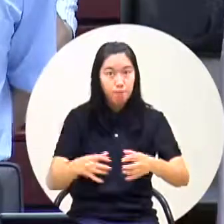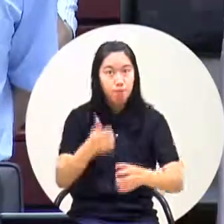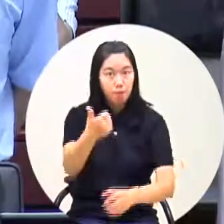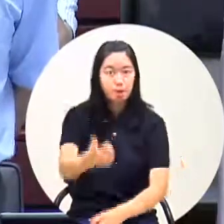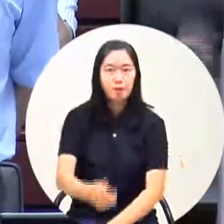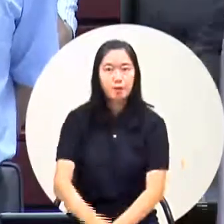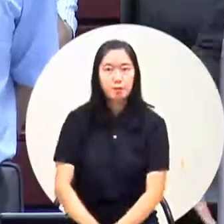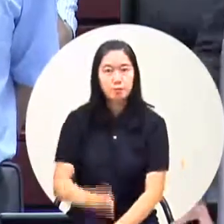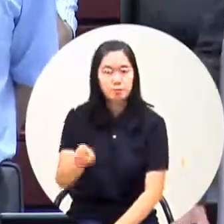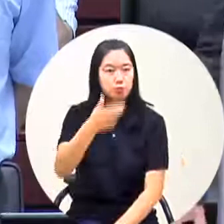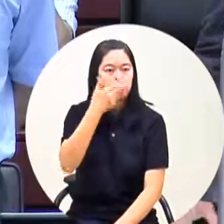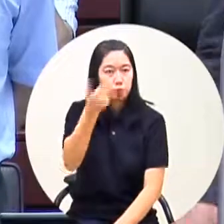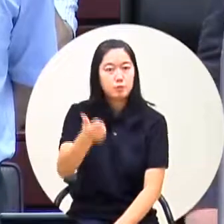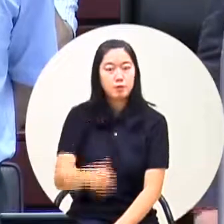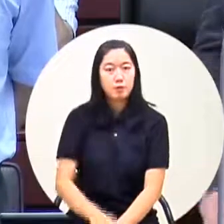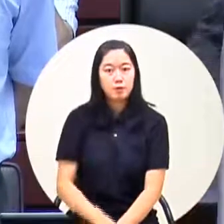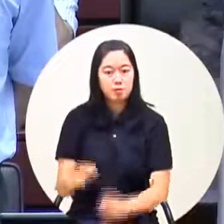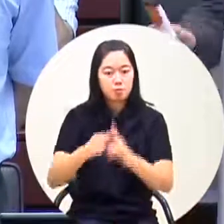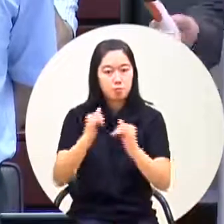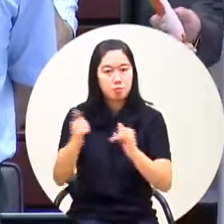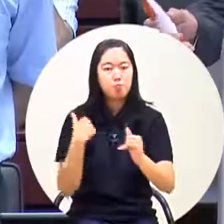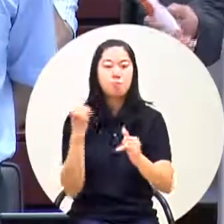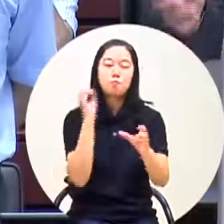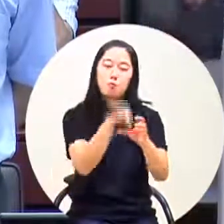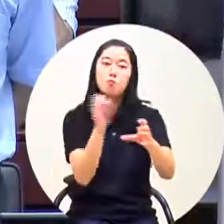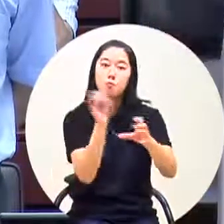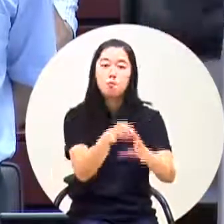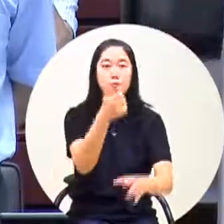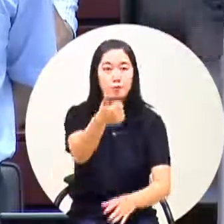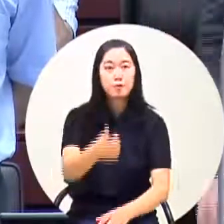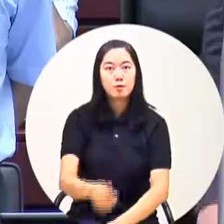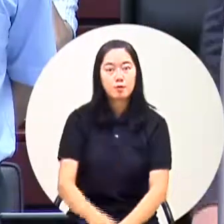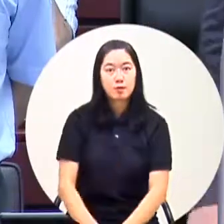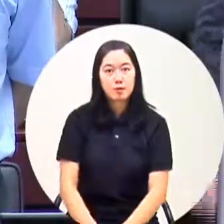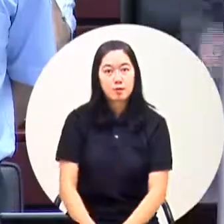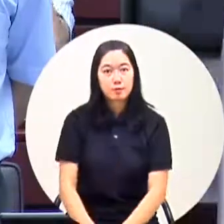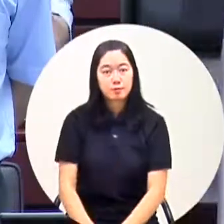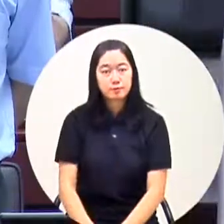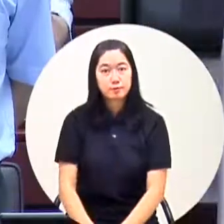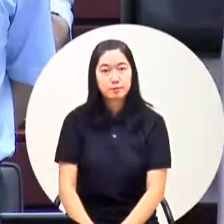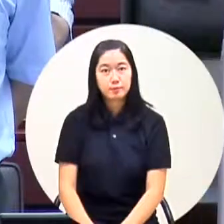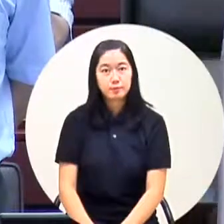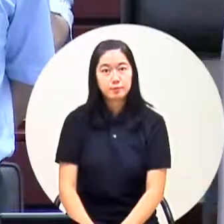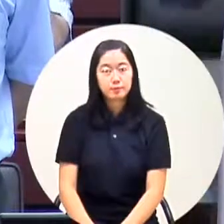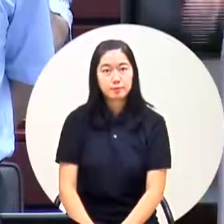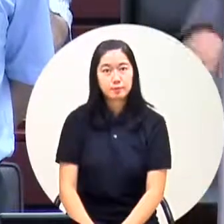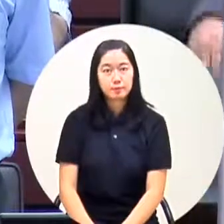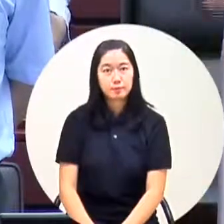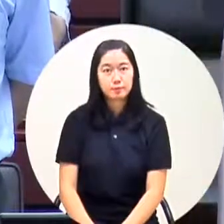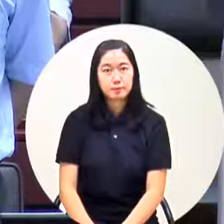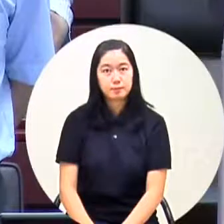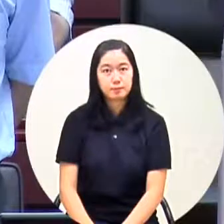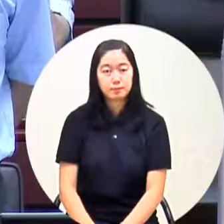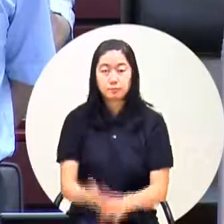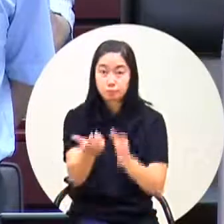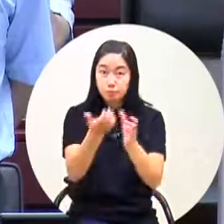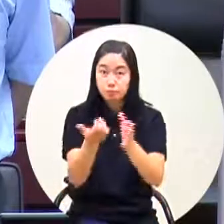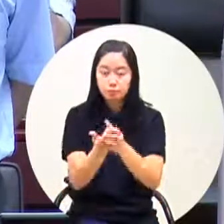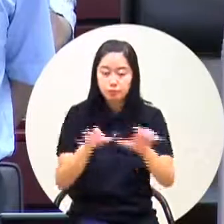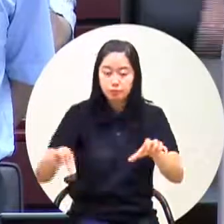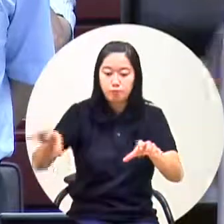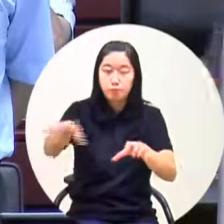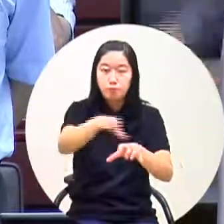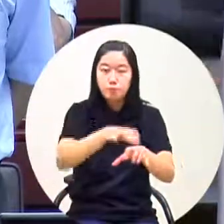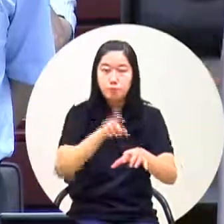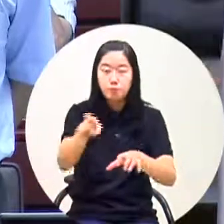机，方便民众去这样的处理。那其实我们也看到，你在接下来 有好几个地方都可以，你们有